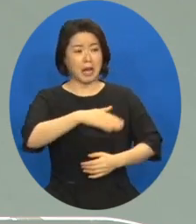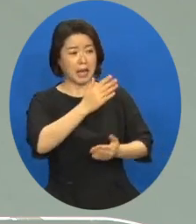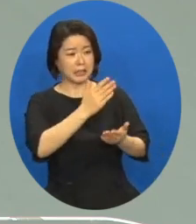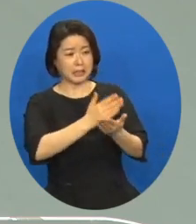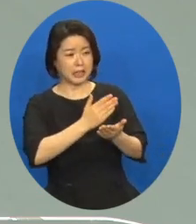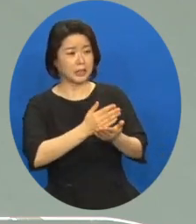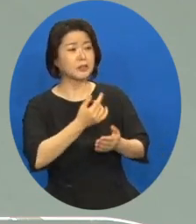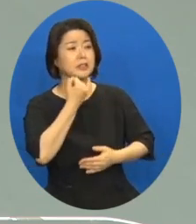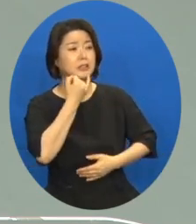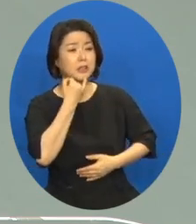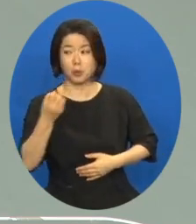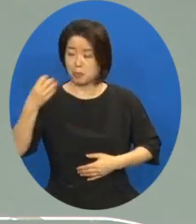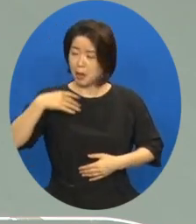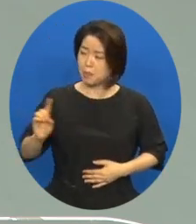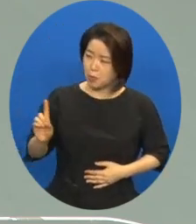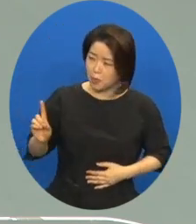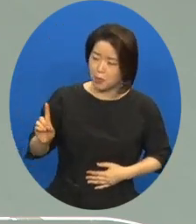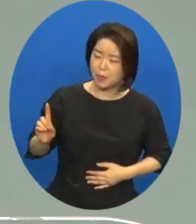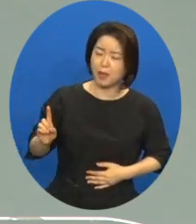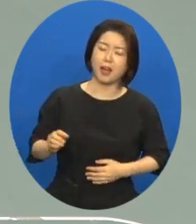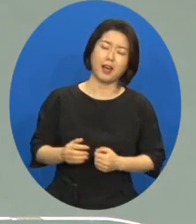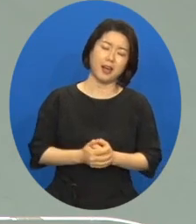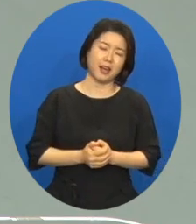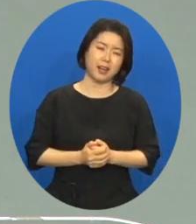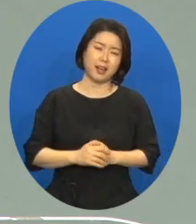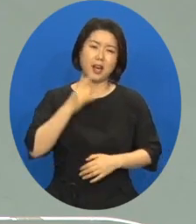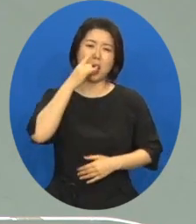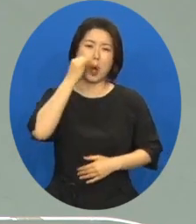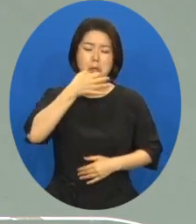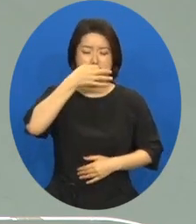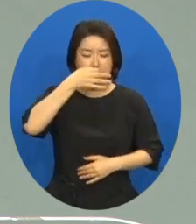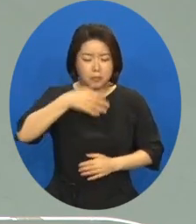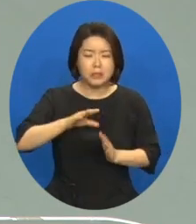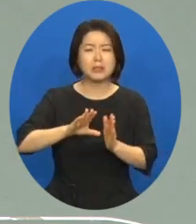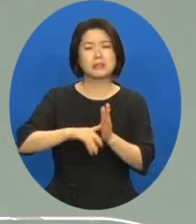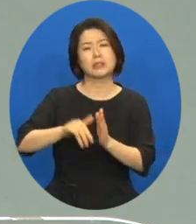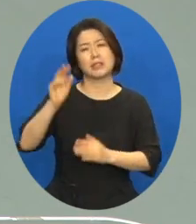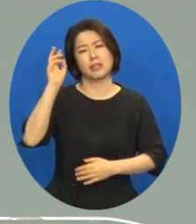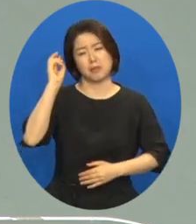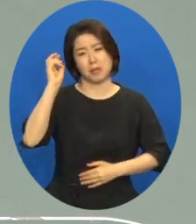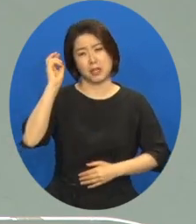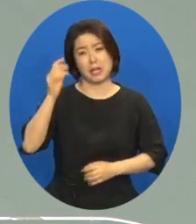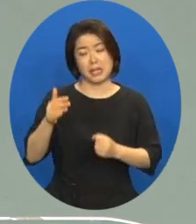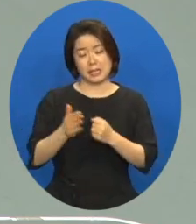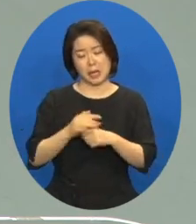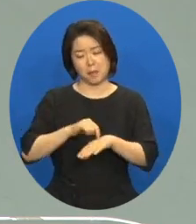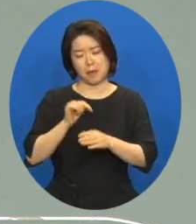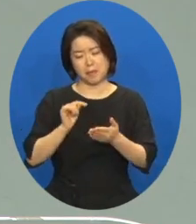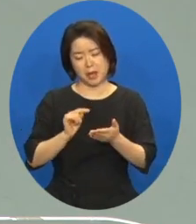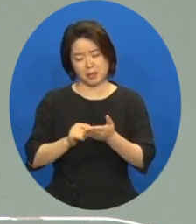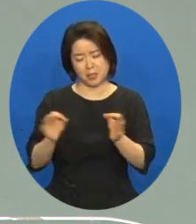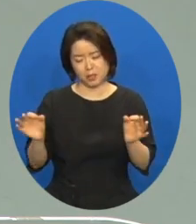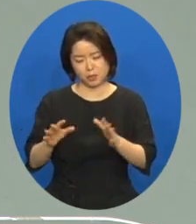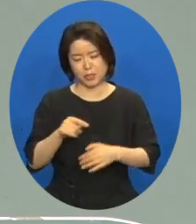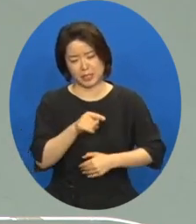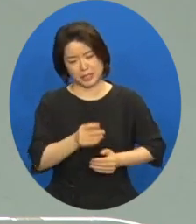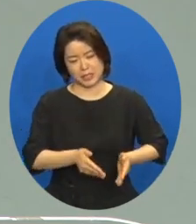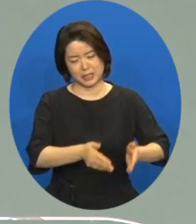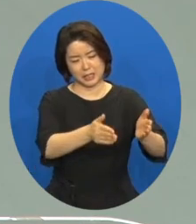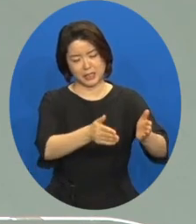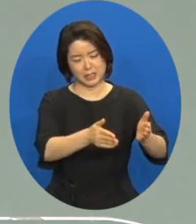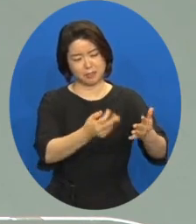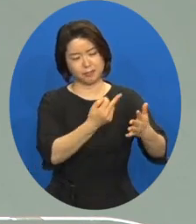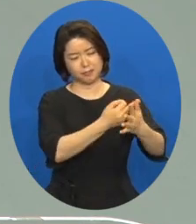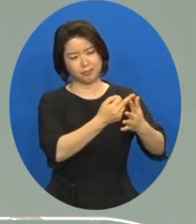저희 어머님이 참 힘드셨던 때였던 것 같습니다. 그러니 어머님도 순간 마음이, 이 길을